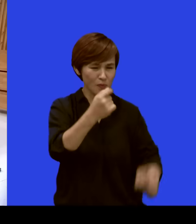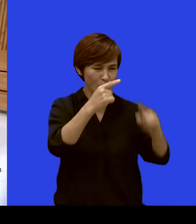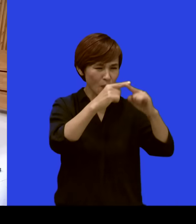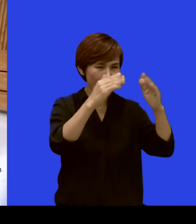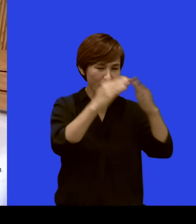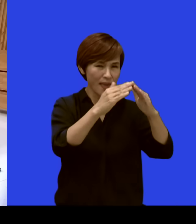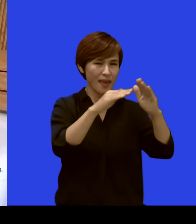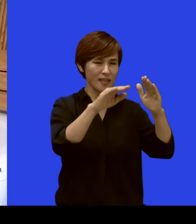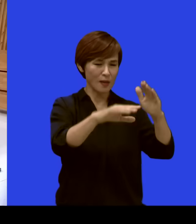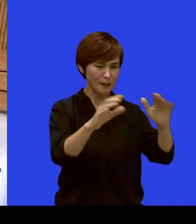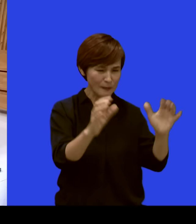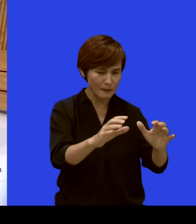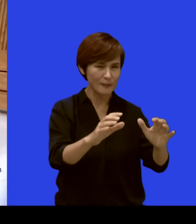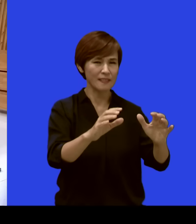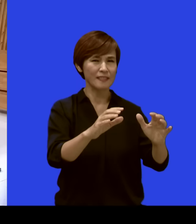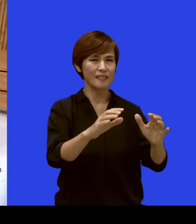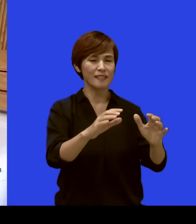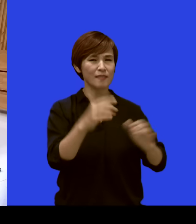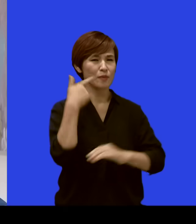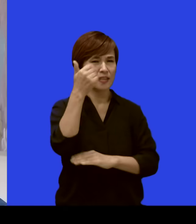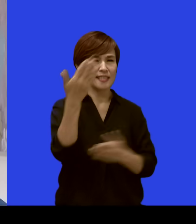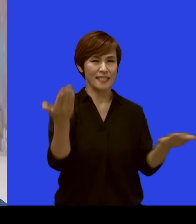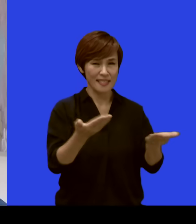그러는데 그 벙커에 들어가서